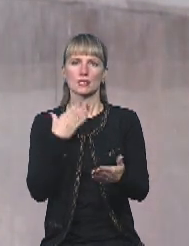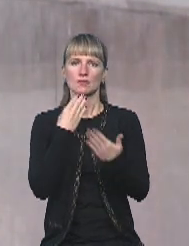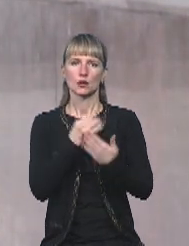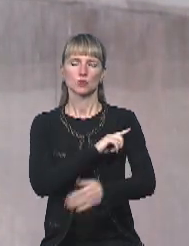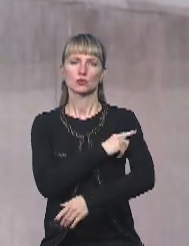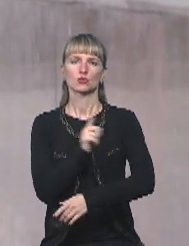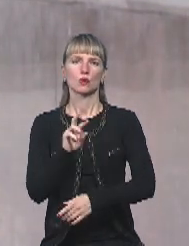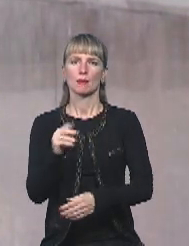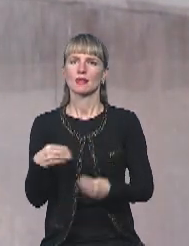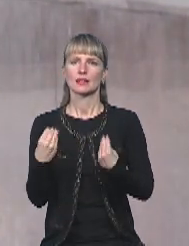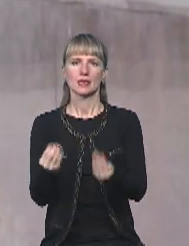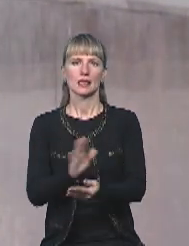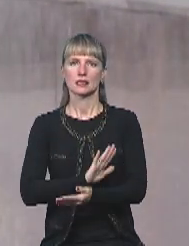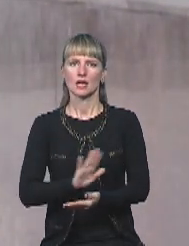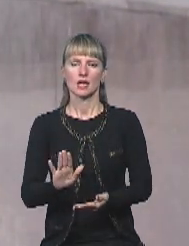дати